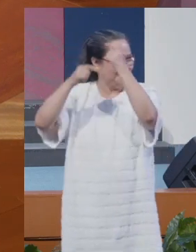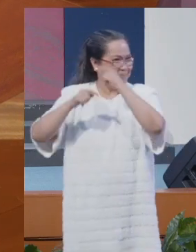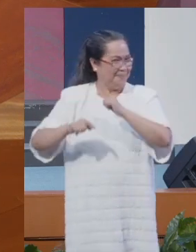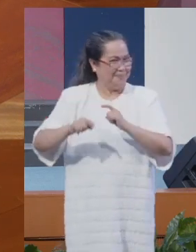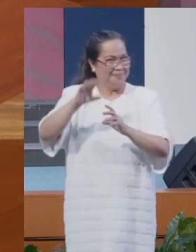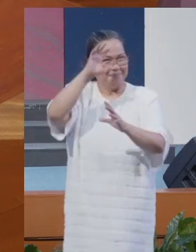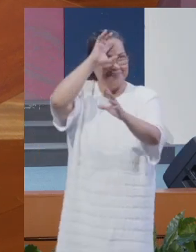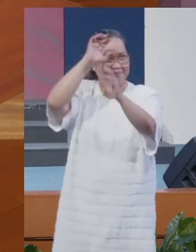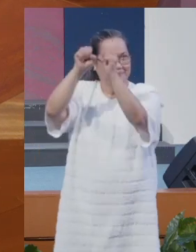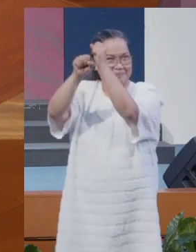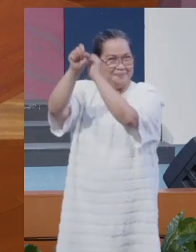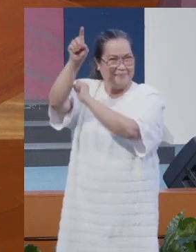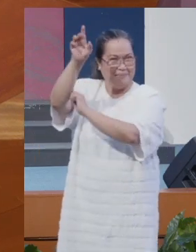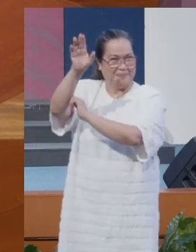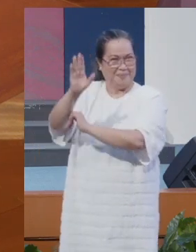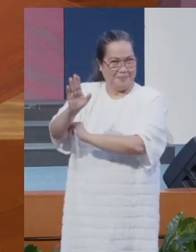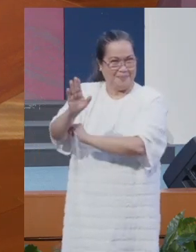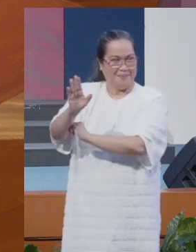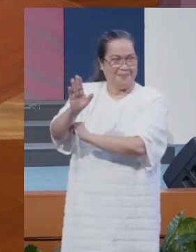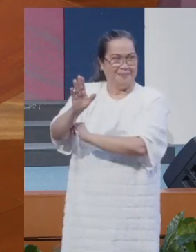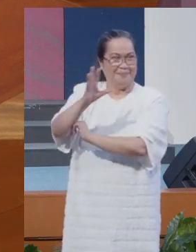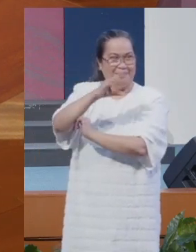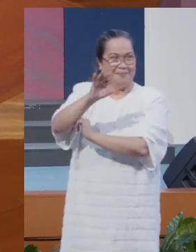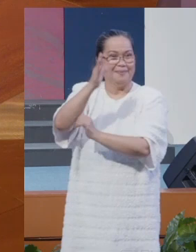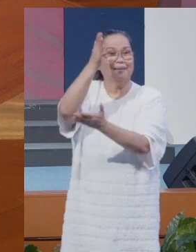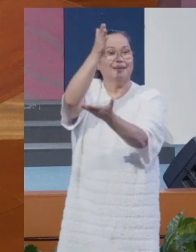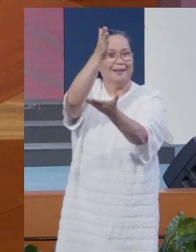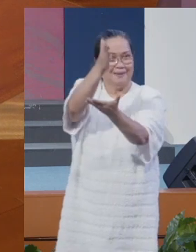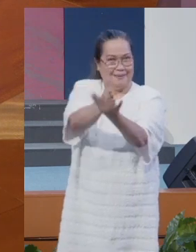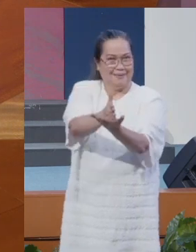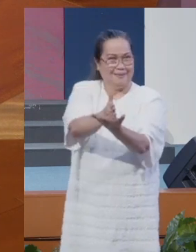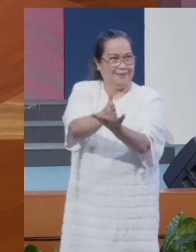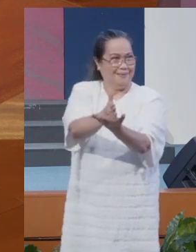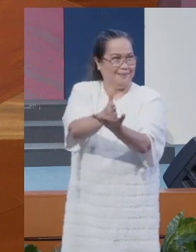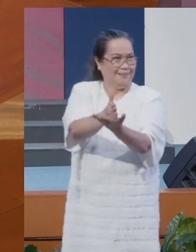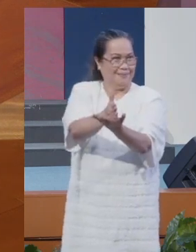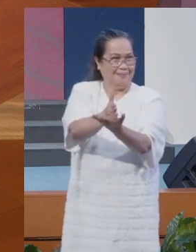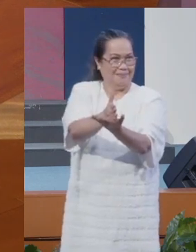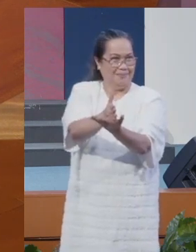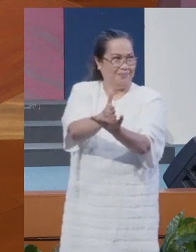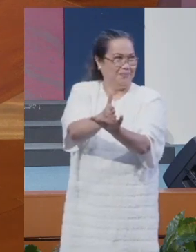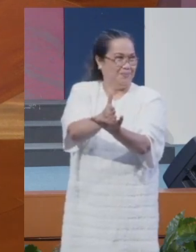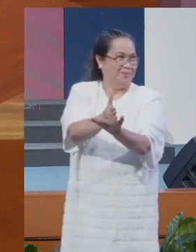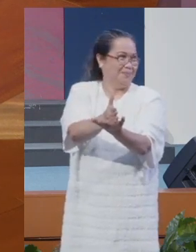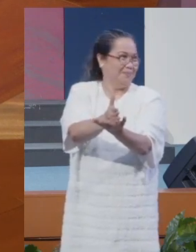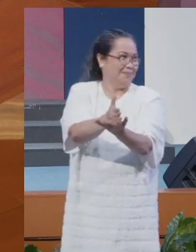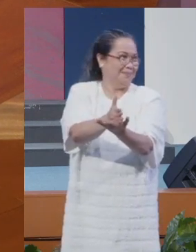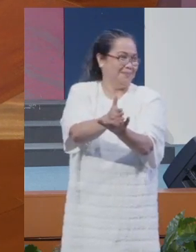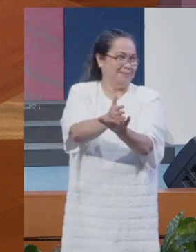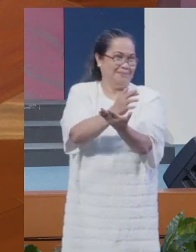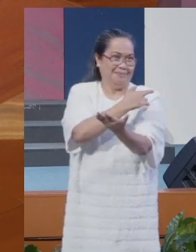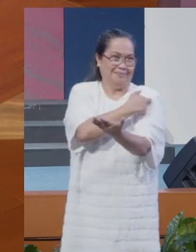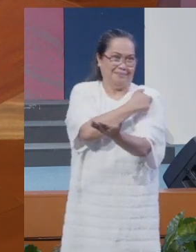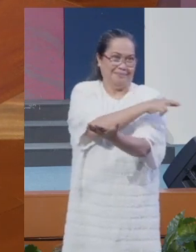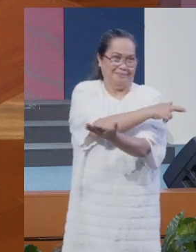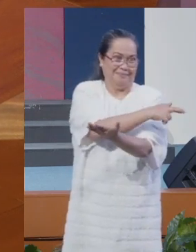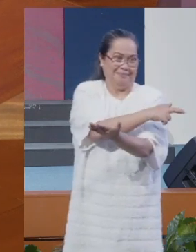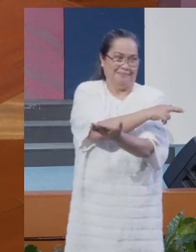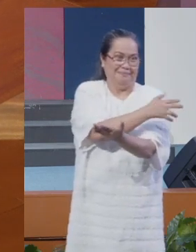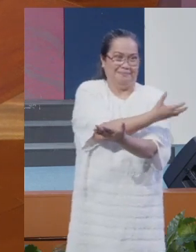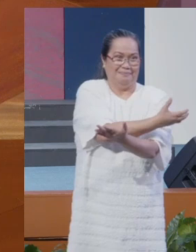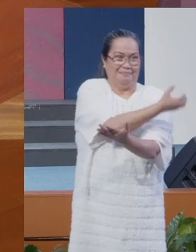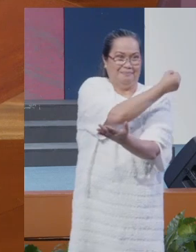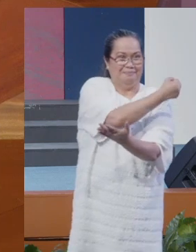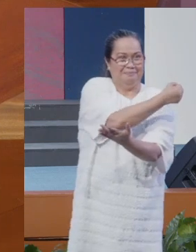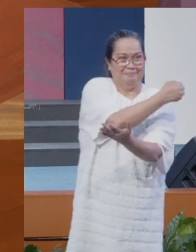Manampalataya na sa kanya at talikuran na ang mga relihiyon ng sariling